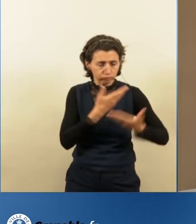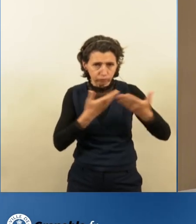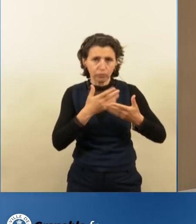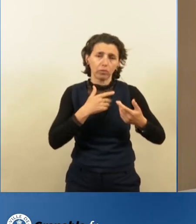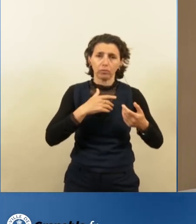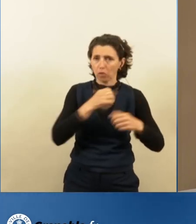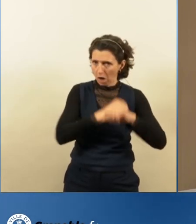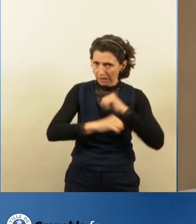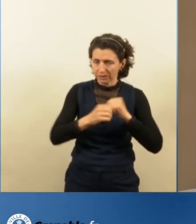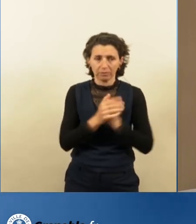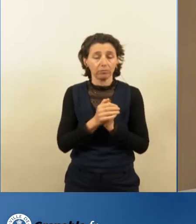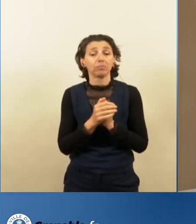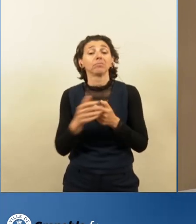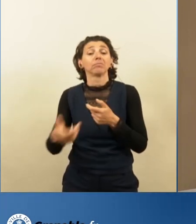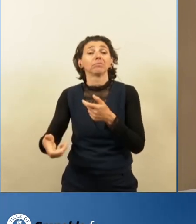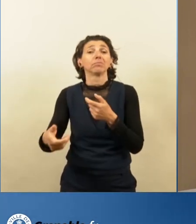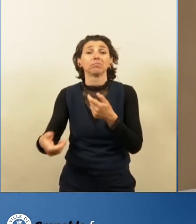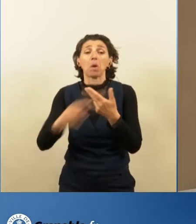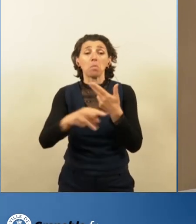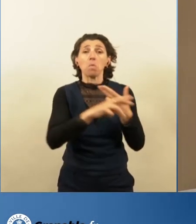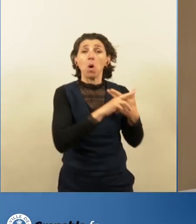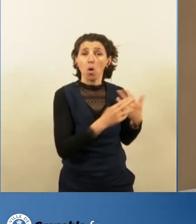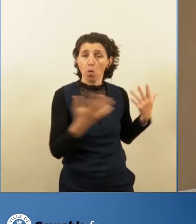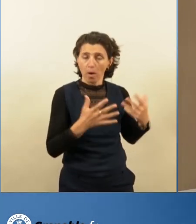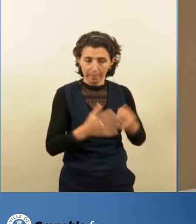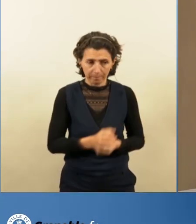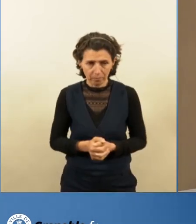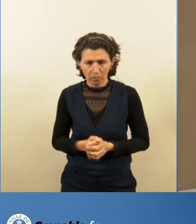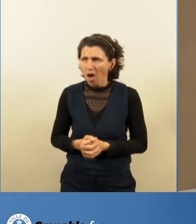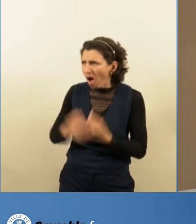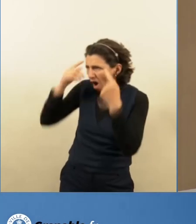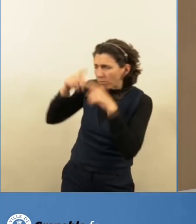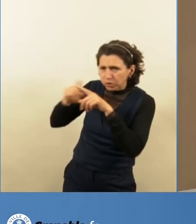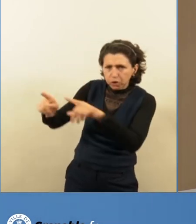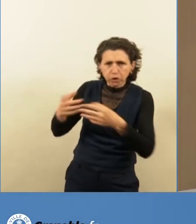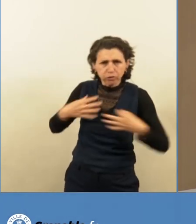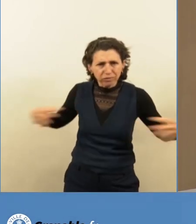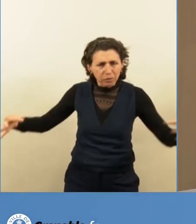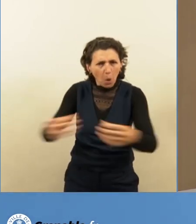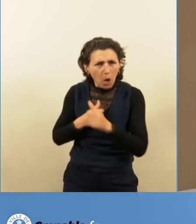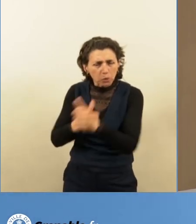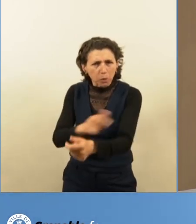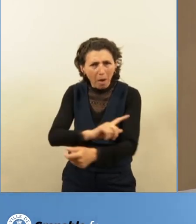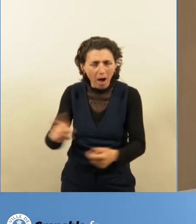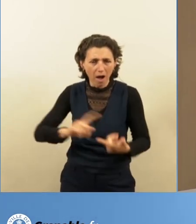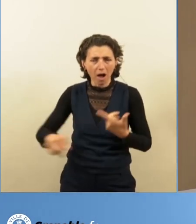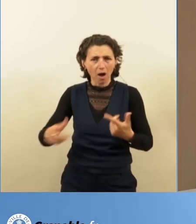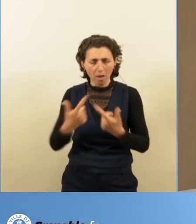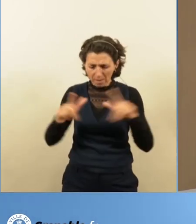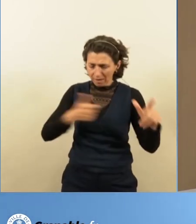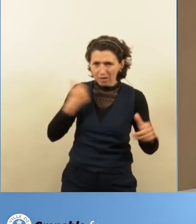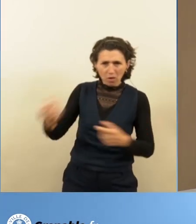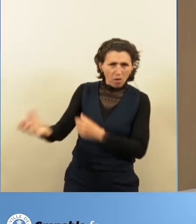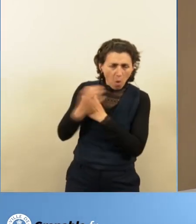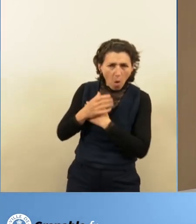ont été les suivantes sentiment d'injustice territoriale atteinte aux libertés individuelles